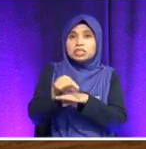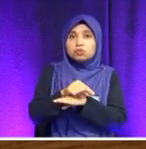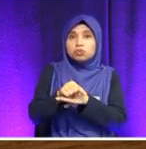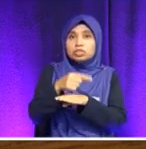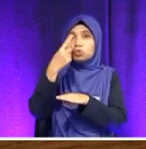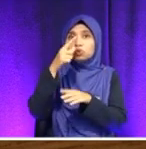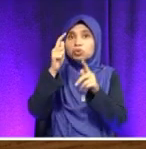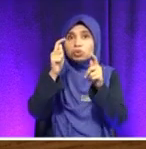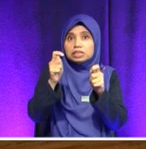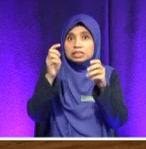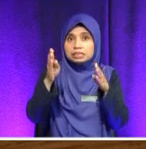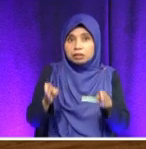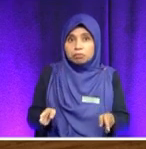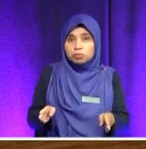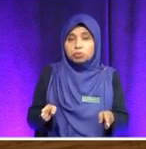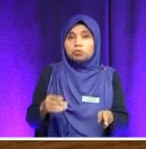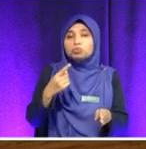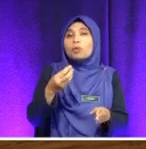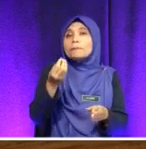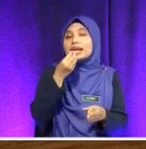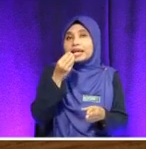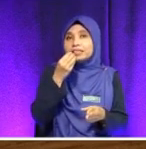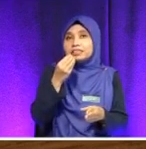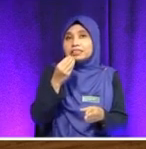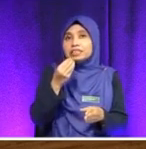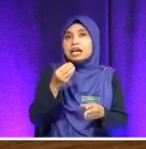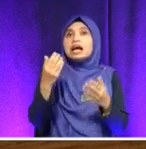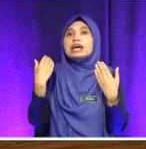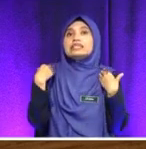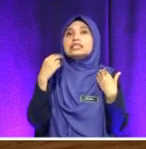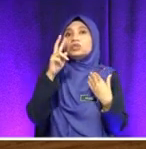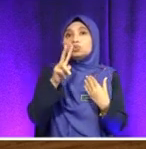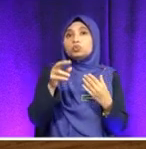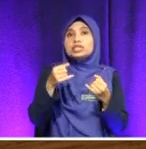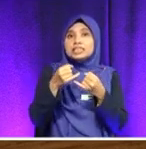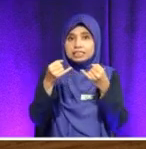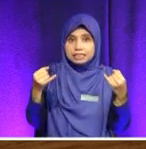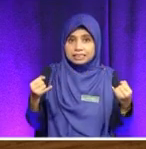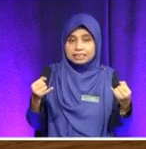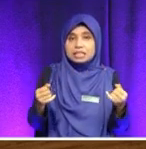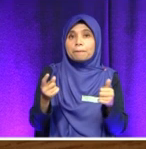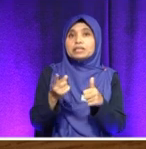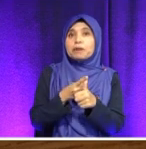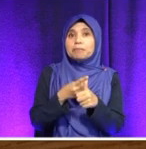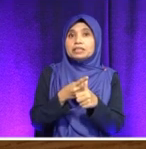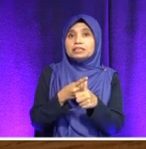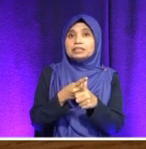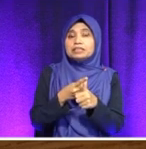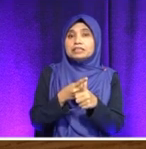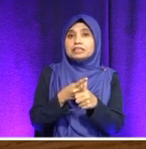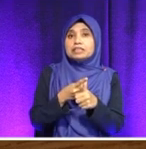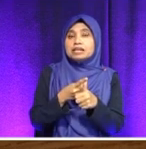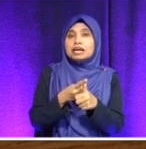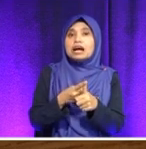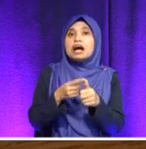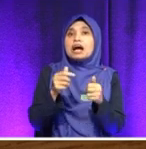untuk menikmati hidangan. Kita ada dua jenis peranggu meja. Okey, kita boleh lihat yang pertama kita ada peranggu meja ala